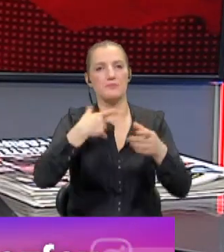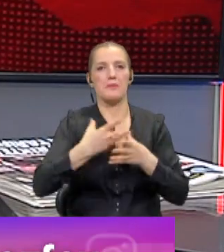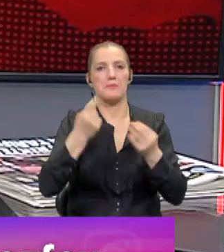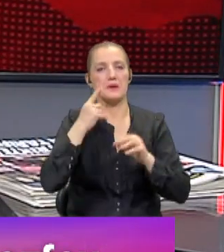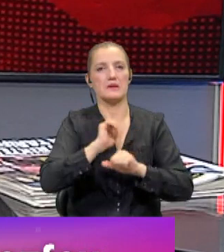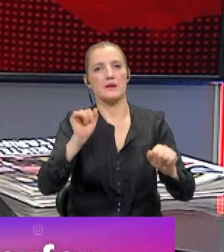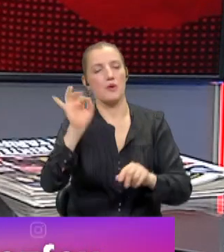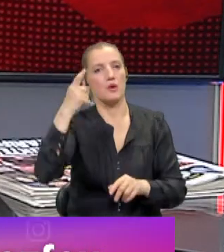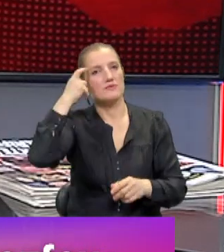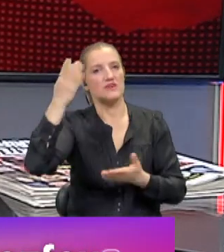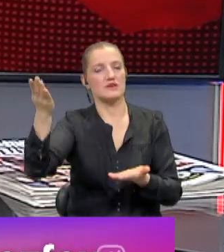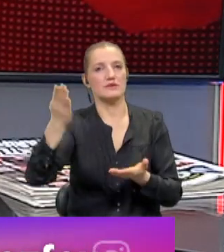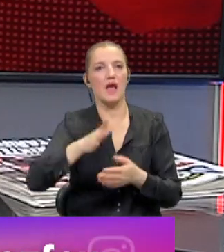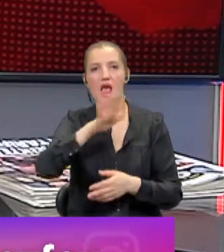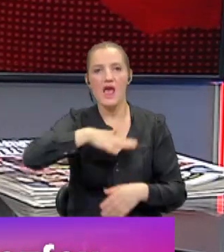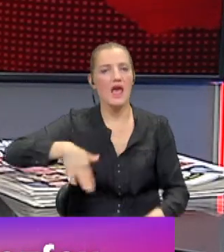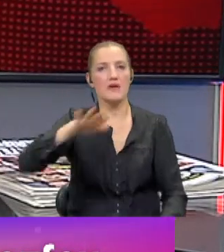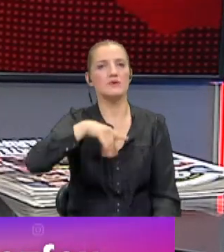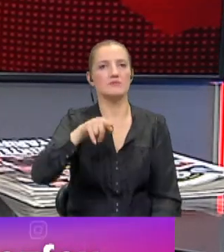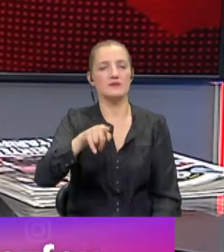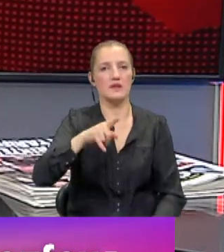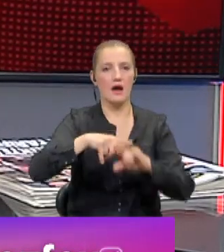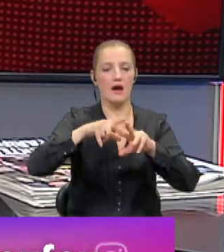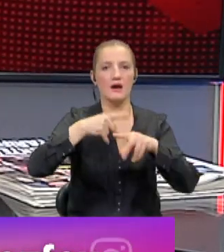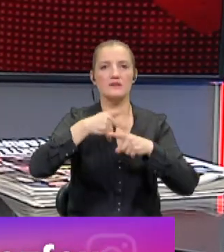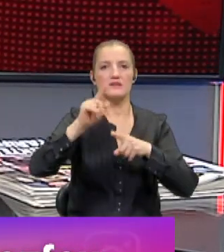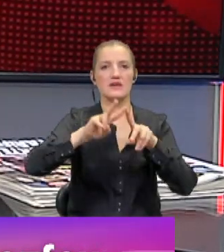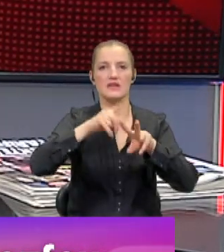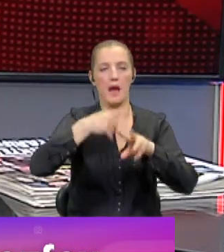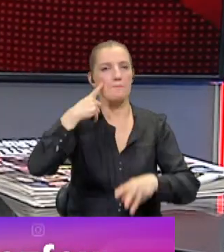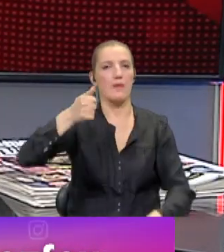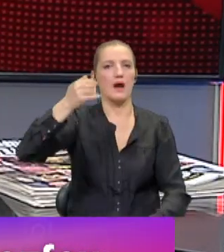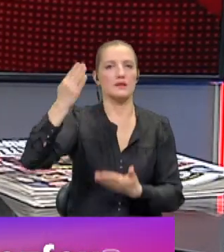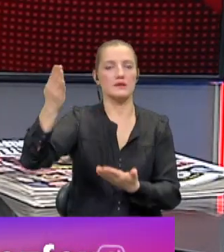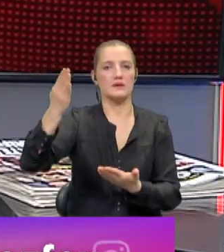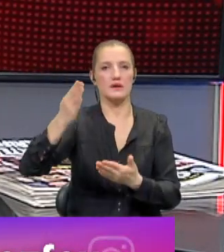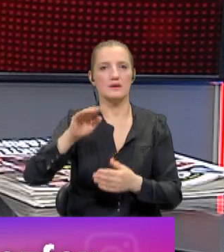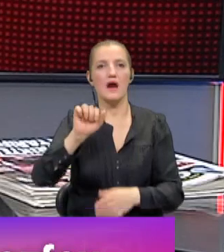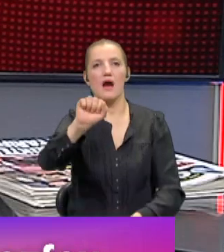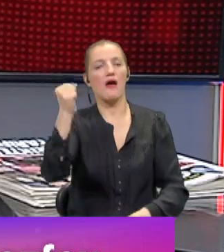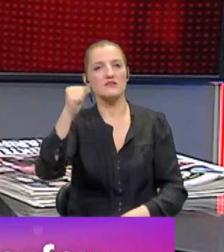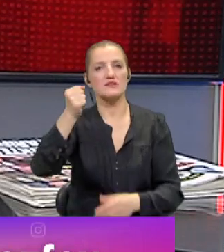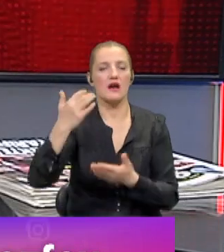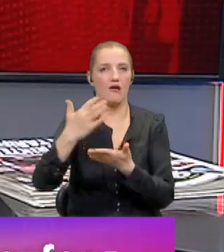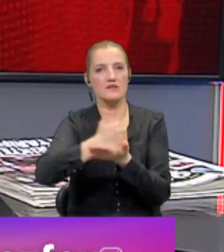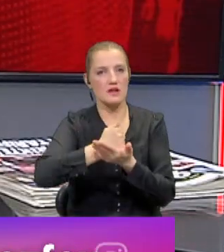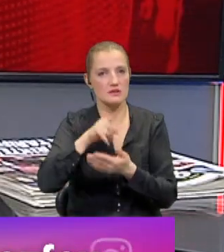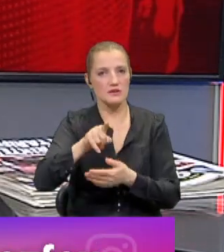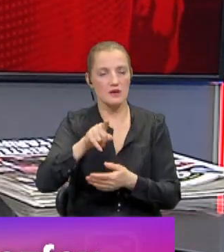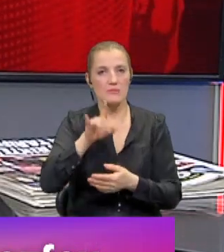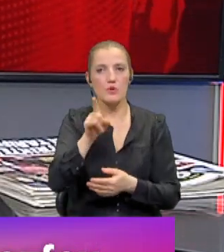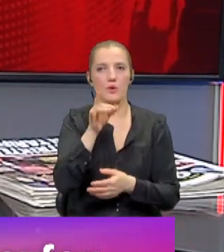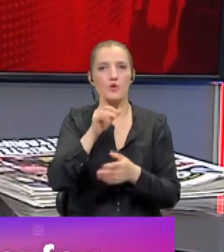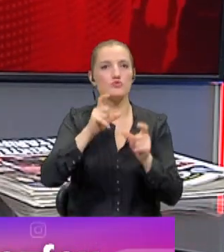Öyle bir bakış açısı ve hepimizin hazine'nin de Bakanı yine kasa kazandı bu haberi okuyalım